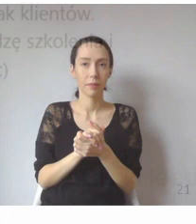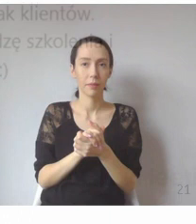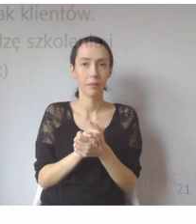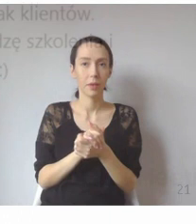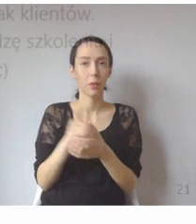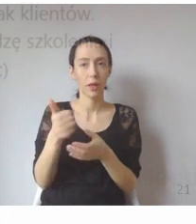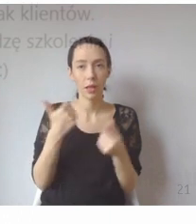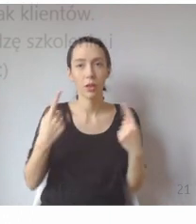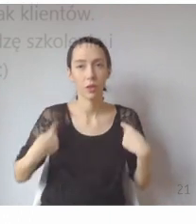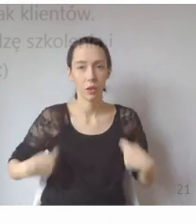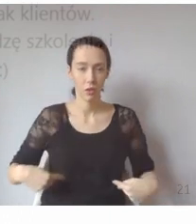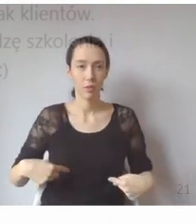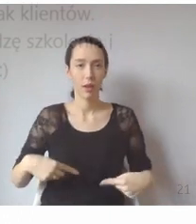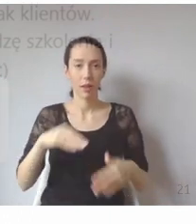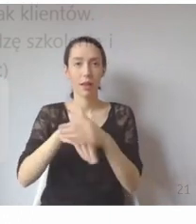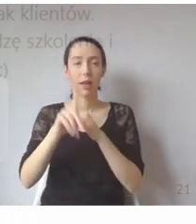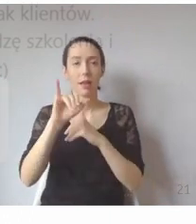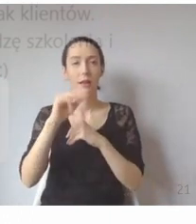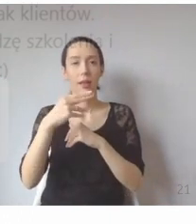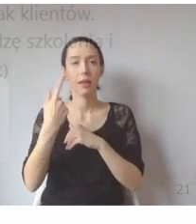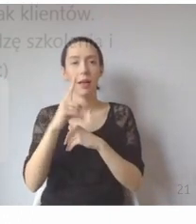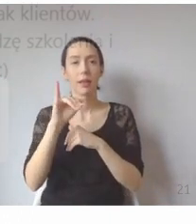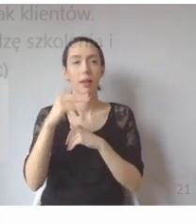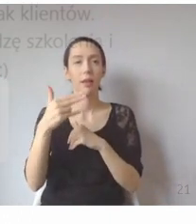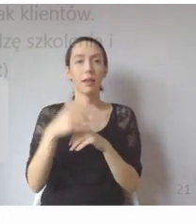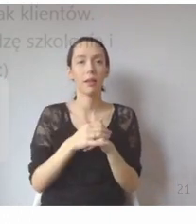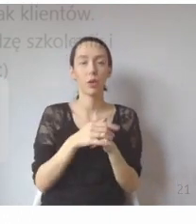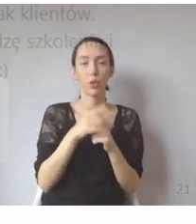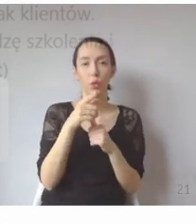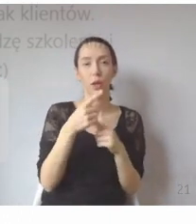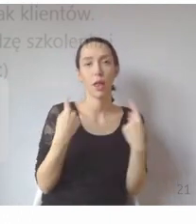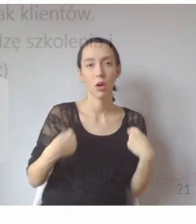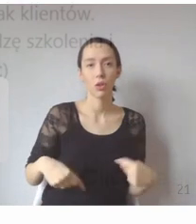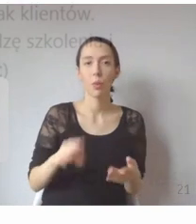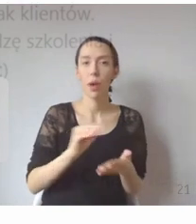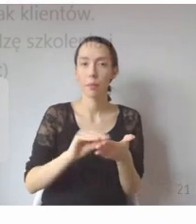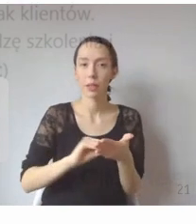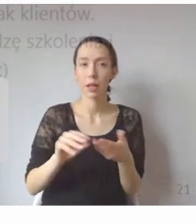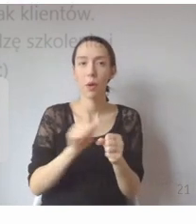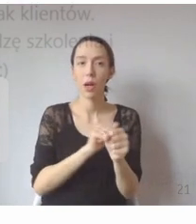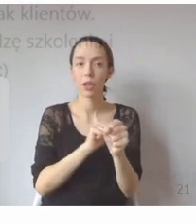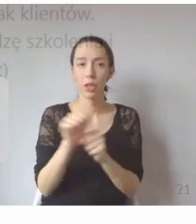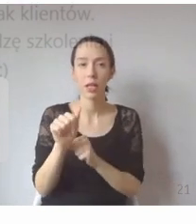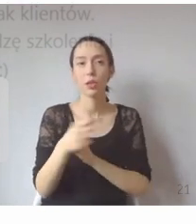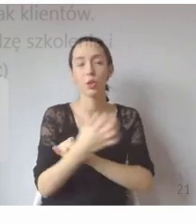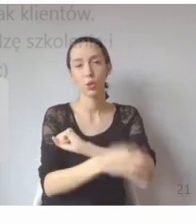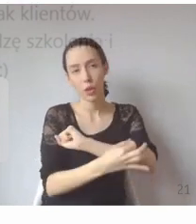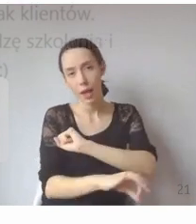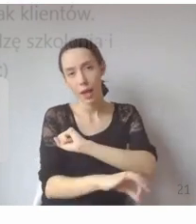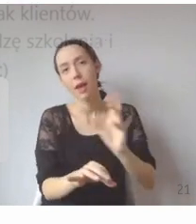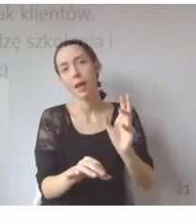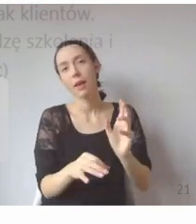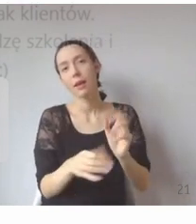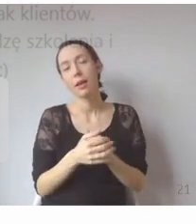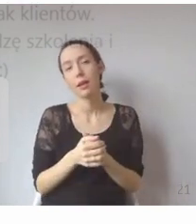u jednej z osób na LinkedInie. Tutaj ta osoba wpisała, że jest studentem zaocznym na kierunku